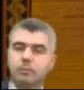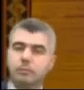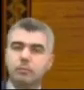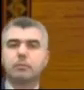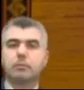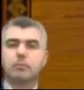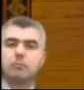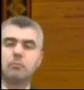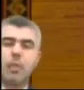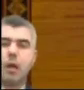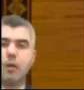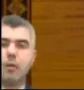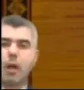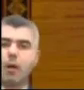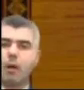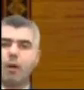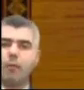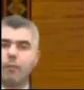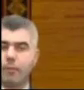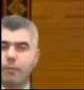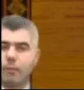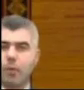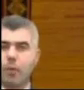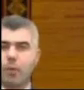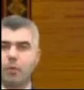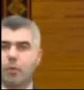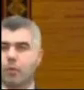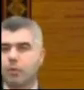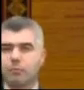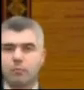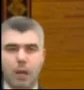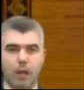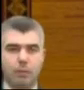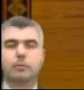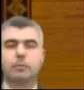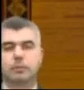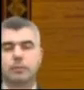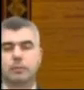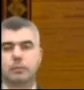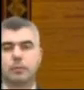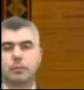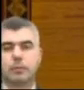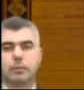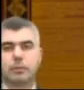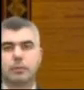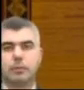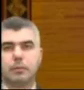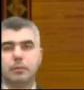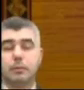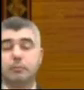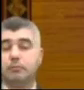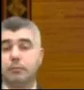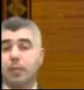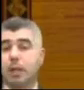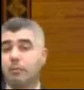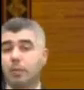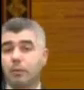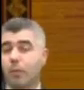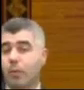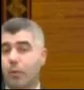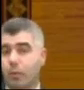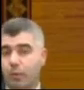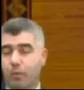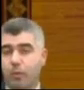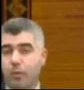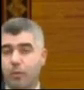في تضعيف شراكتنا، وبالتالي لأننا لم نستطع أن نستفيد من تلك القيم كل